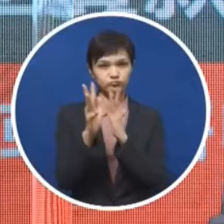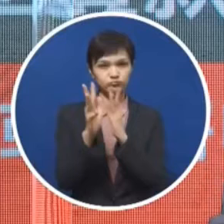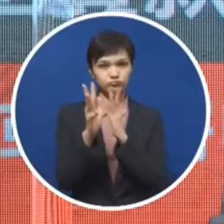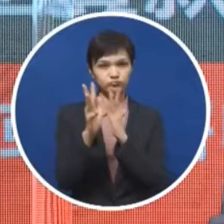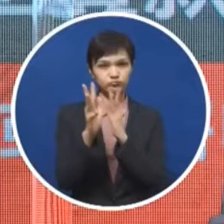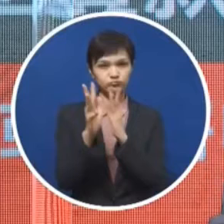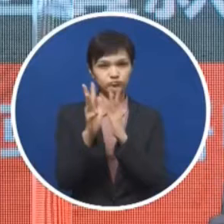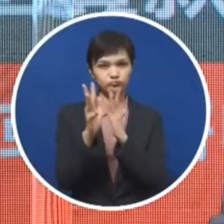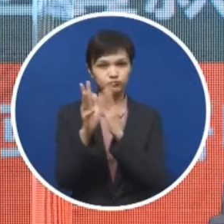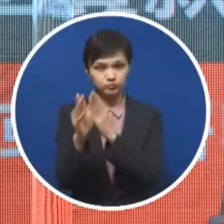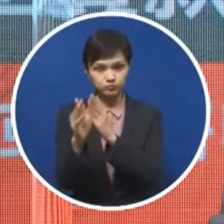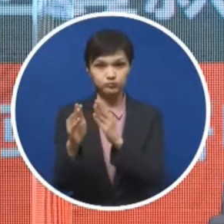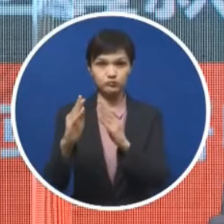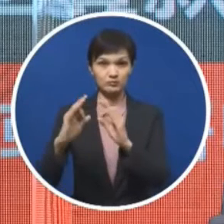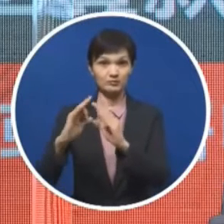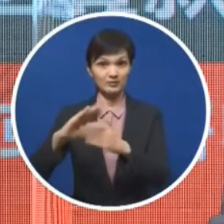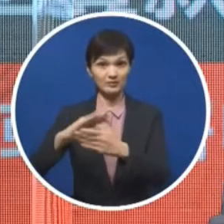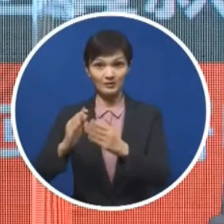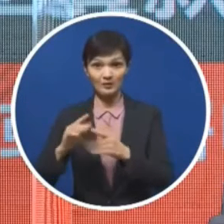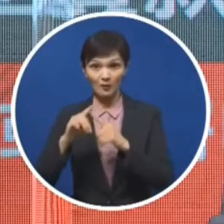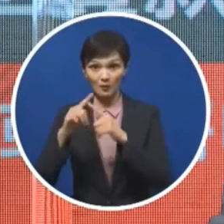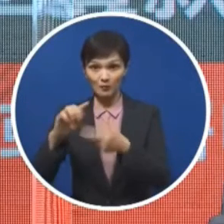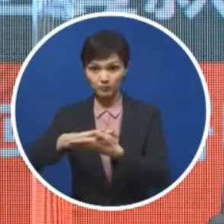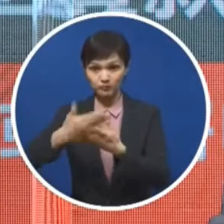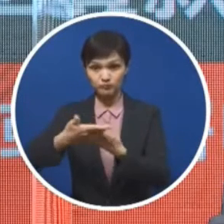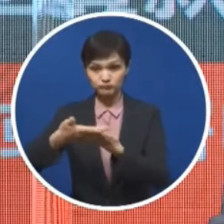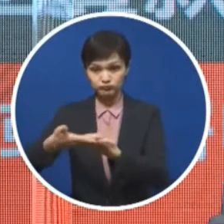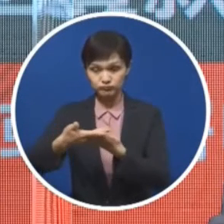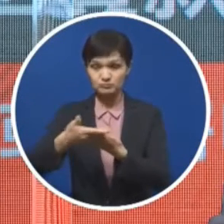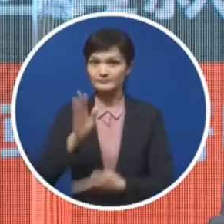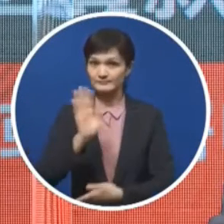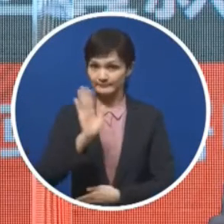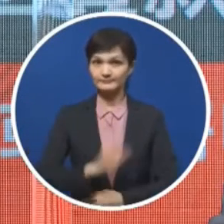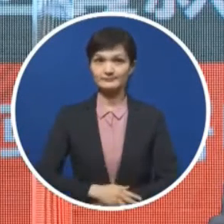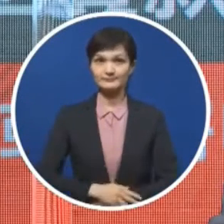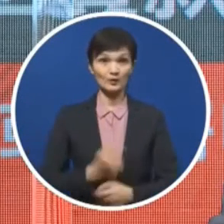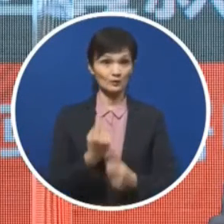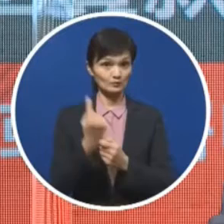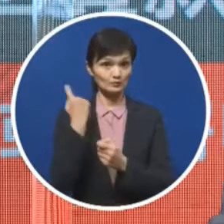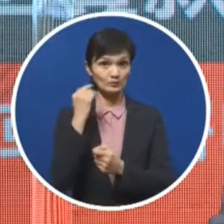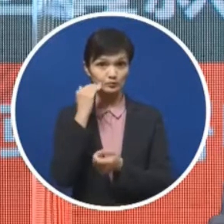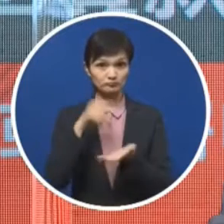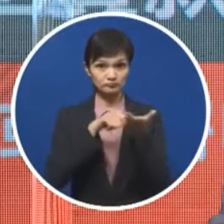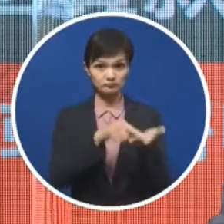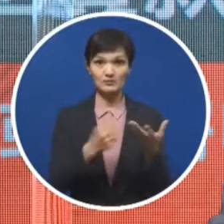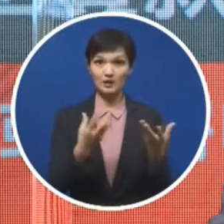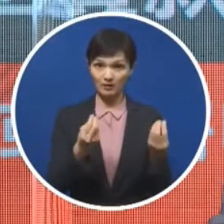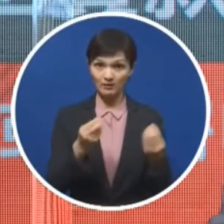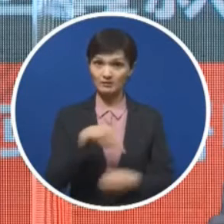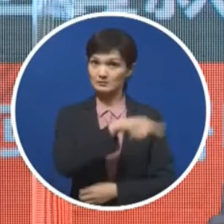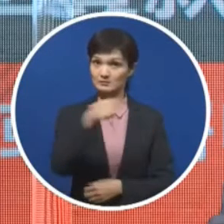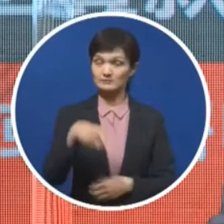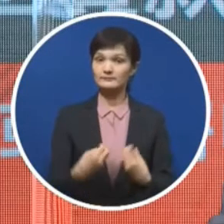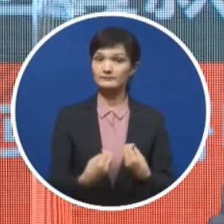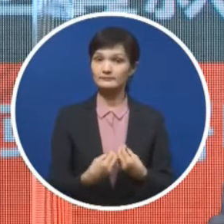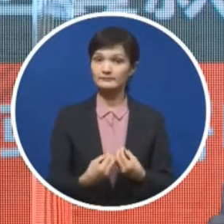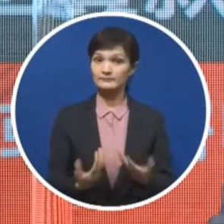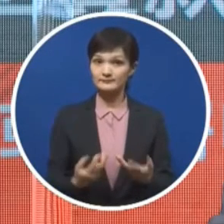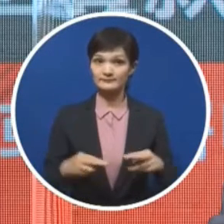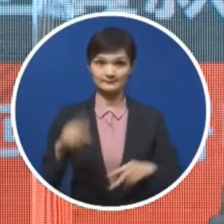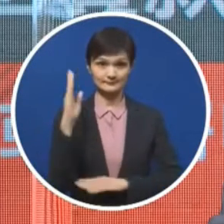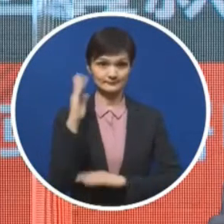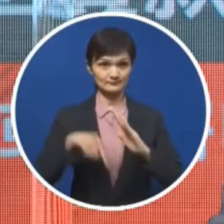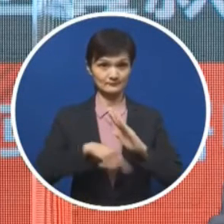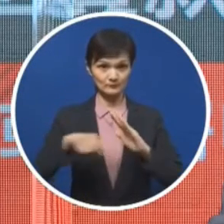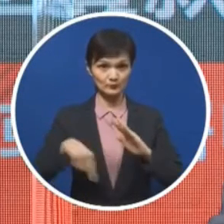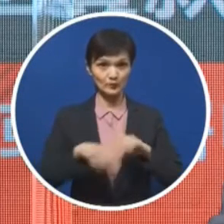去年没有申请的民众，行政院各部会也会在下个